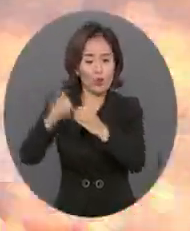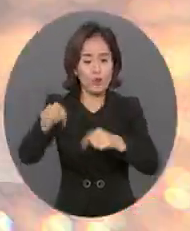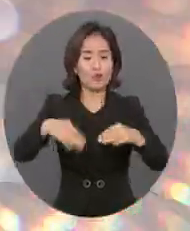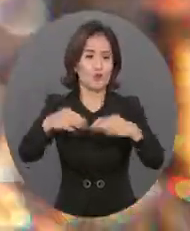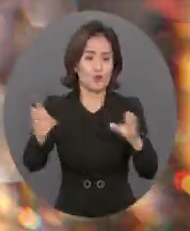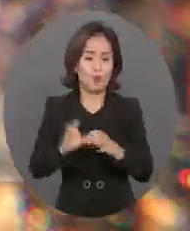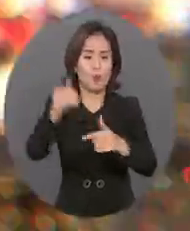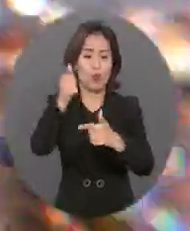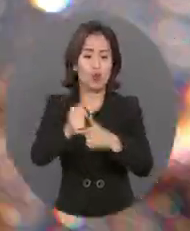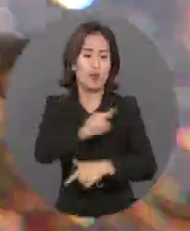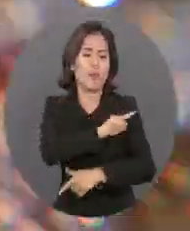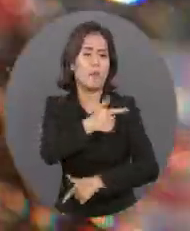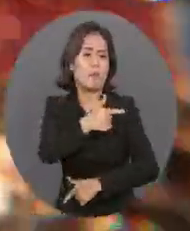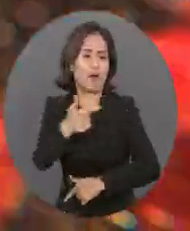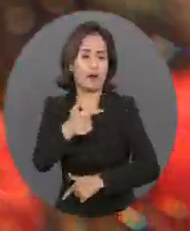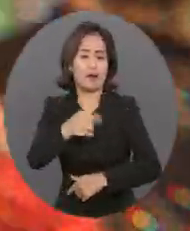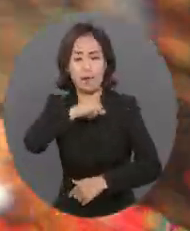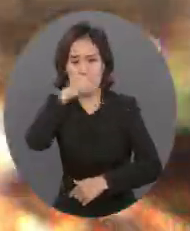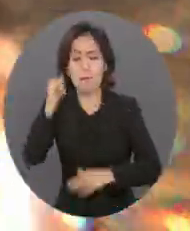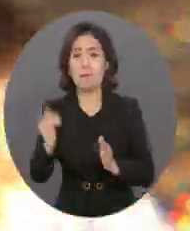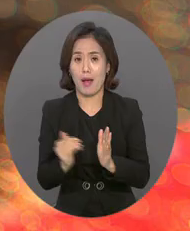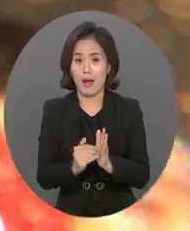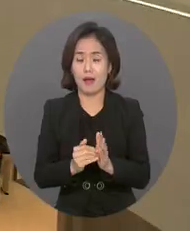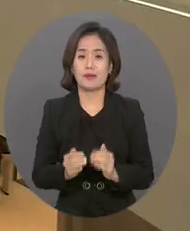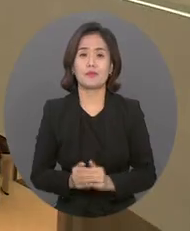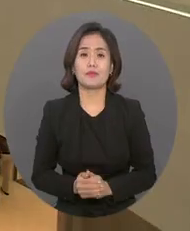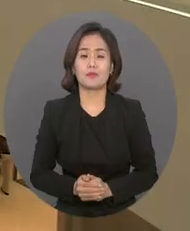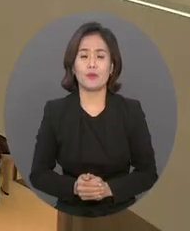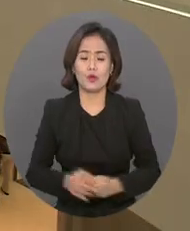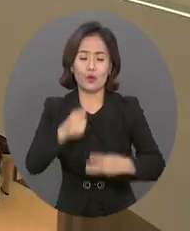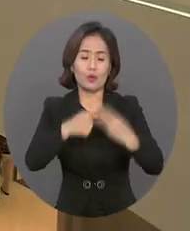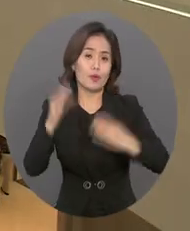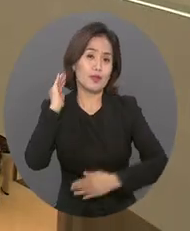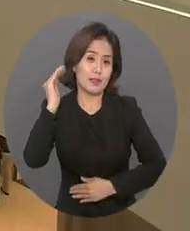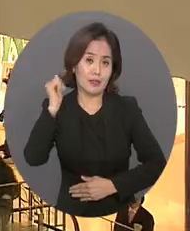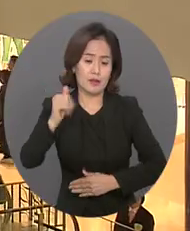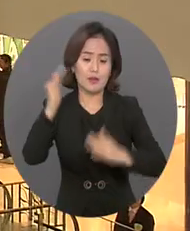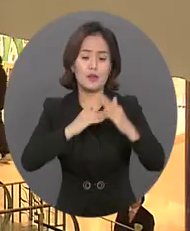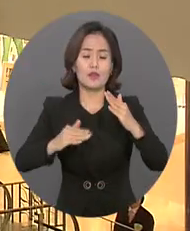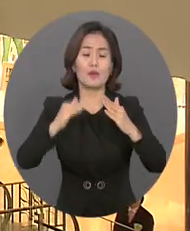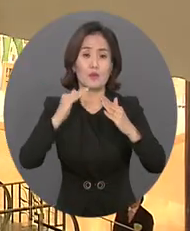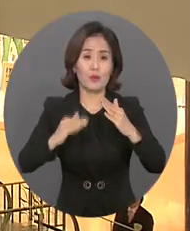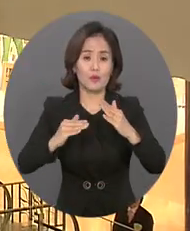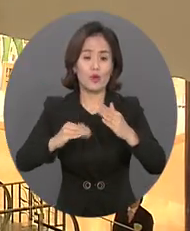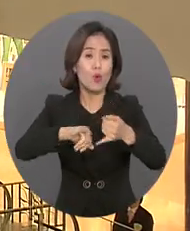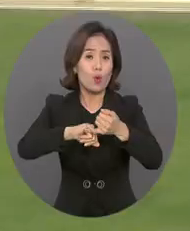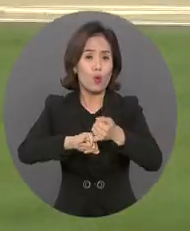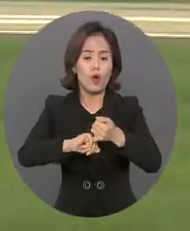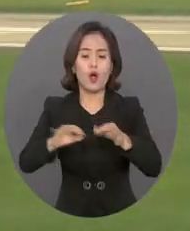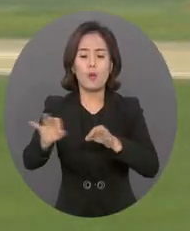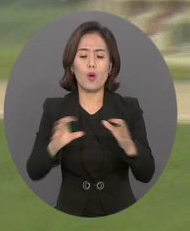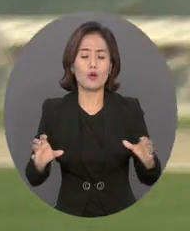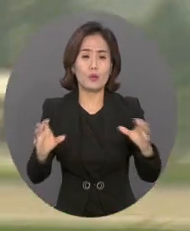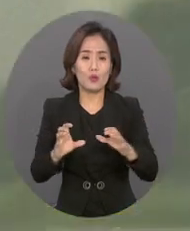거둔 가장 높은 득표율로 1년 전 당선됐습니다. 윤석열 대통령의 대선 공약인 광주 복합 쇼핑몰 유치와